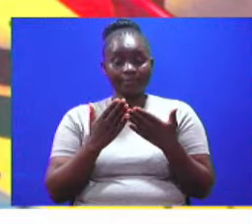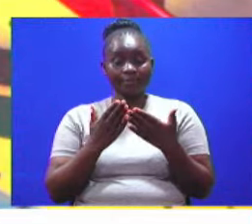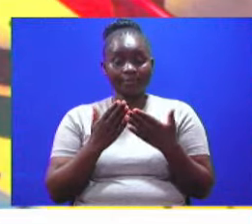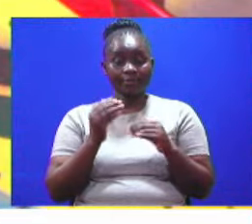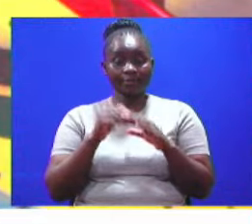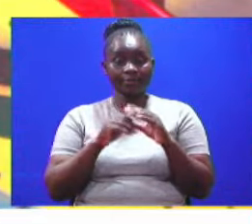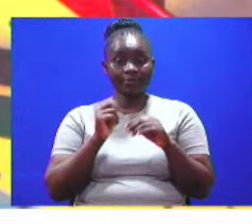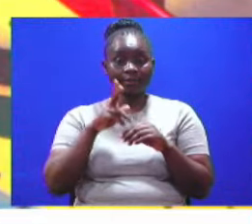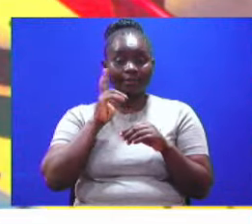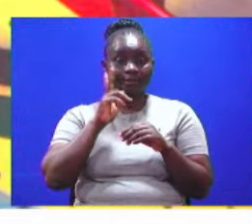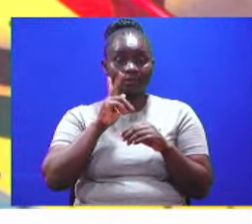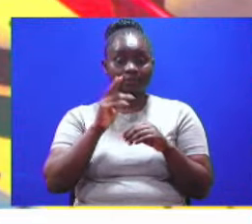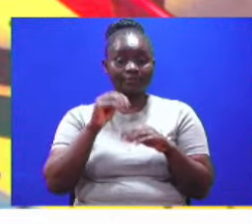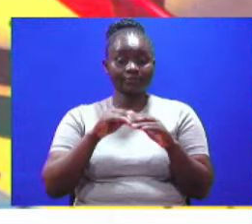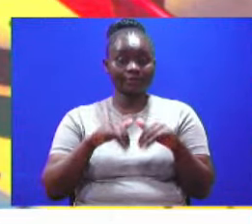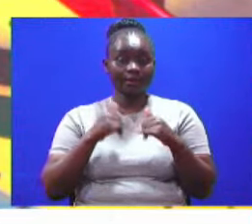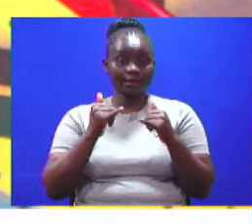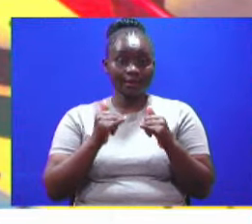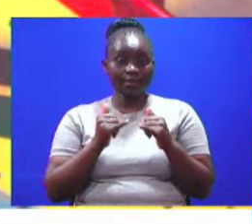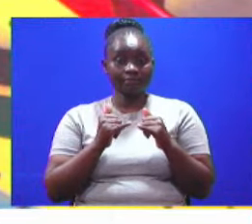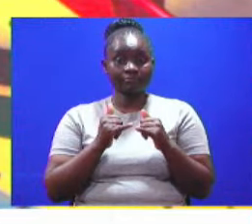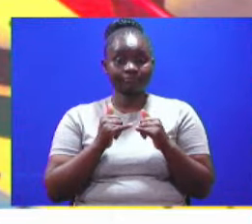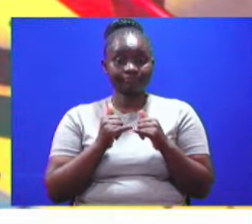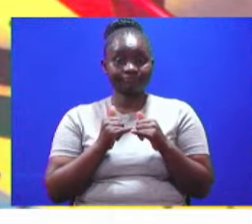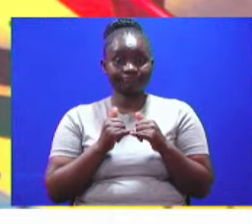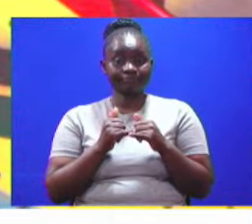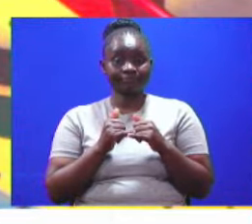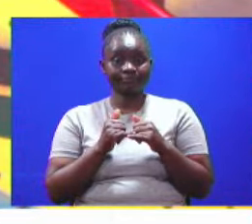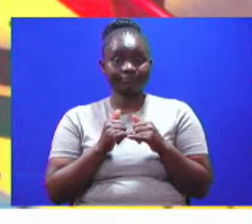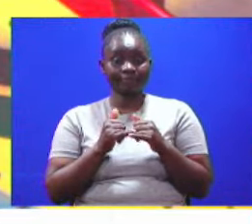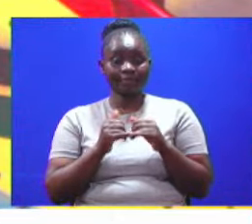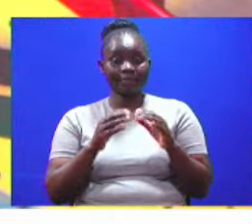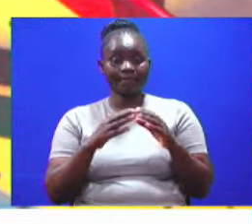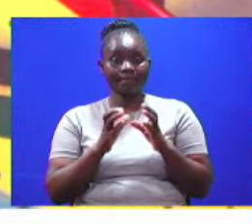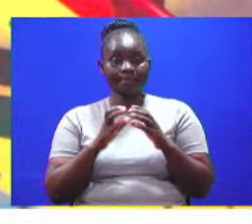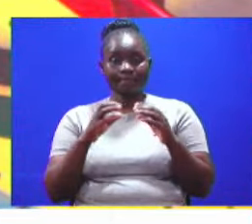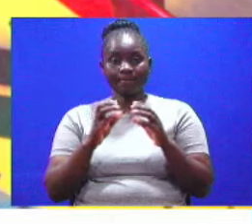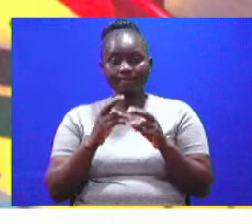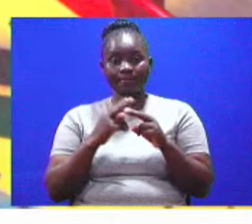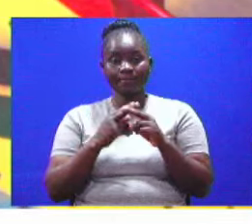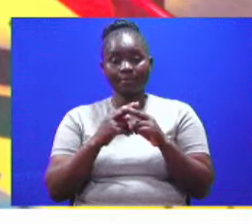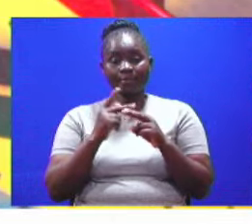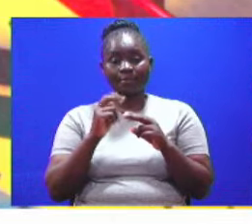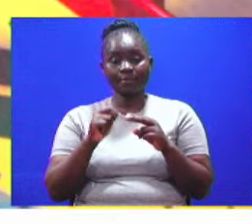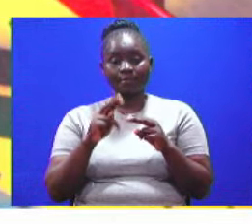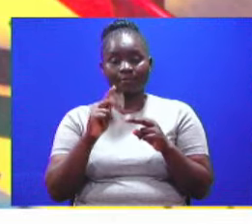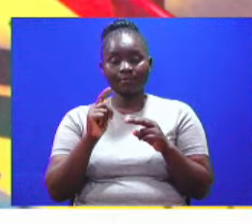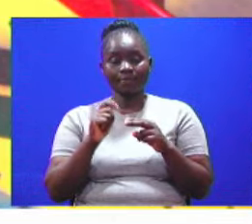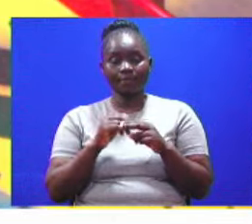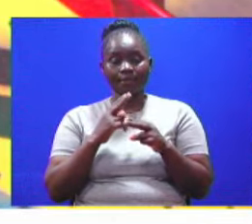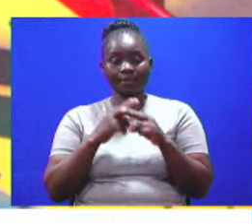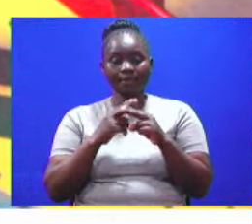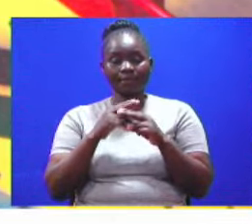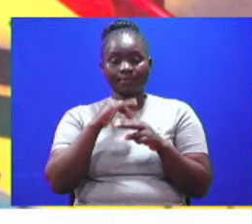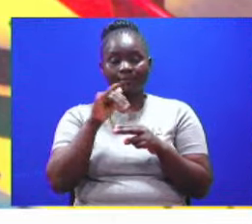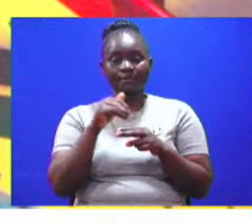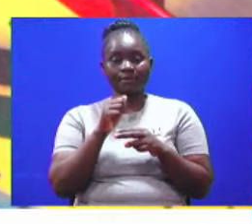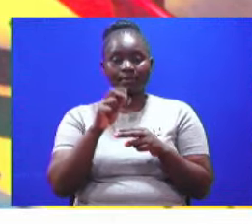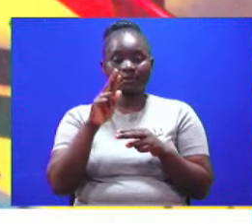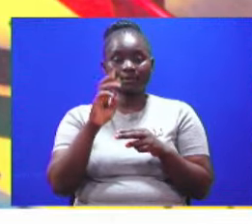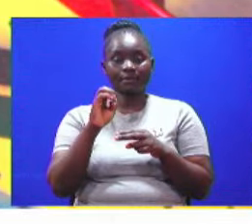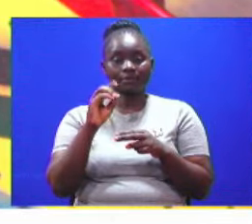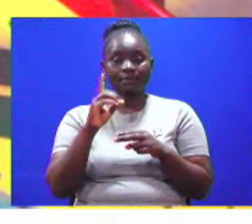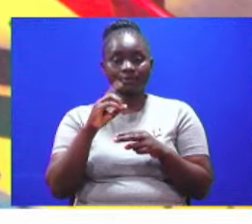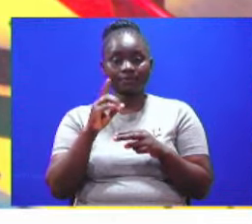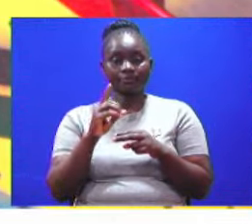County ya Kisii ni gobono omo secretary general bwa ekiombe ekiokia na ati Jared Mariera uyo otenerete ensemo